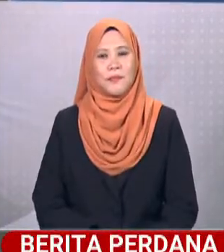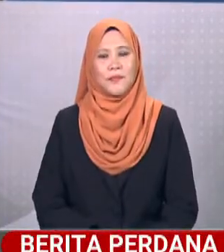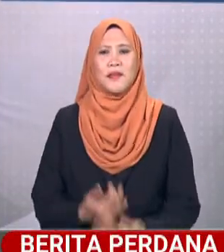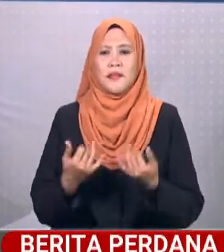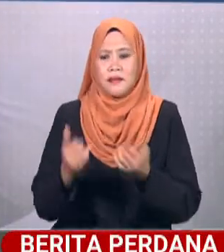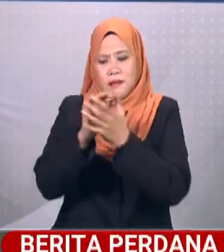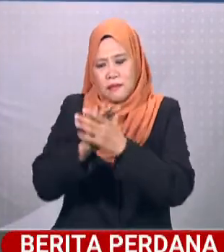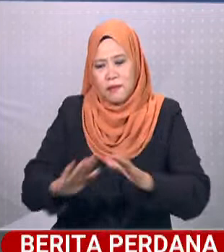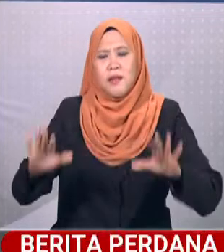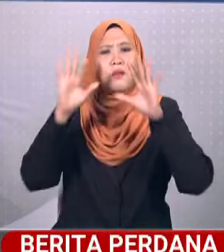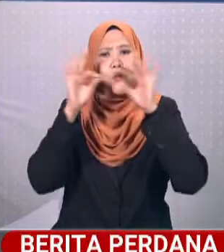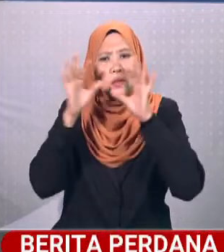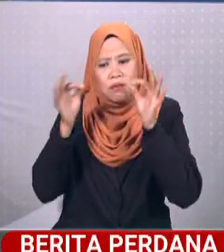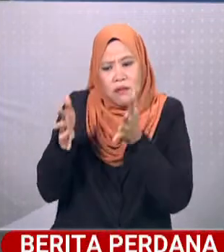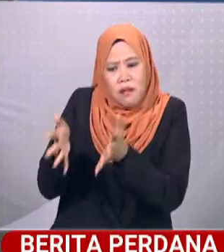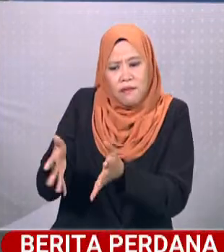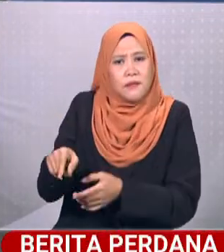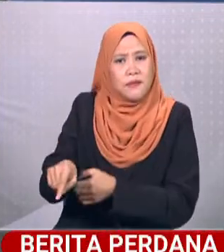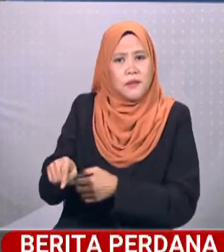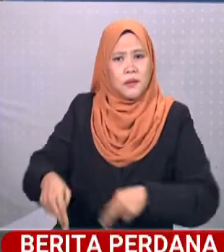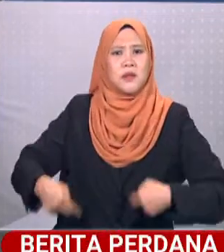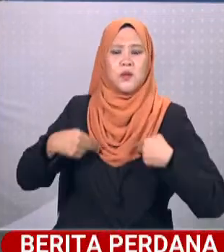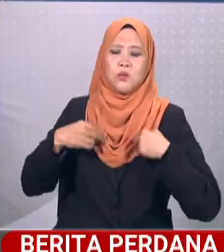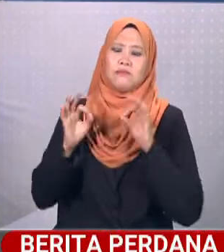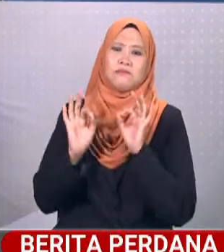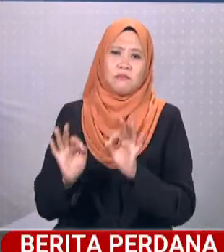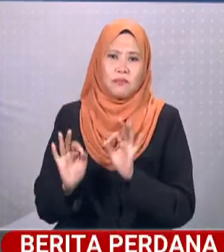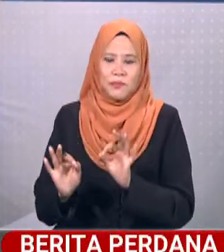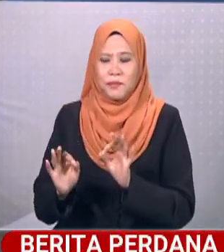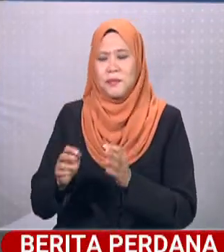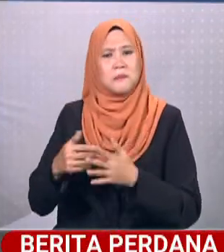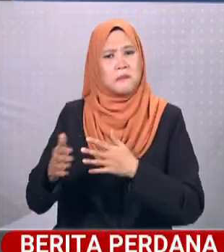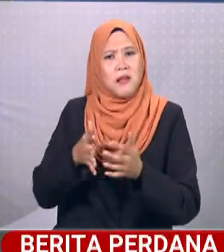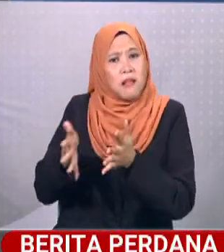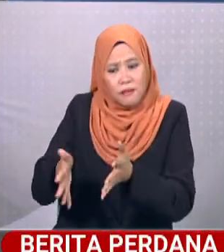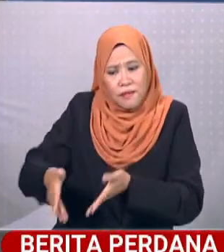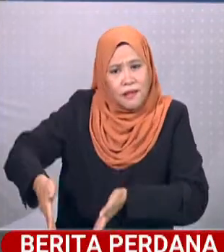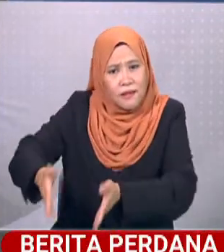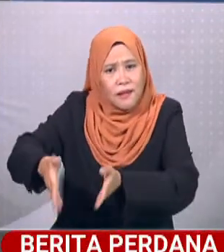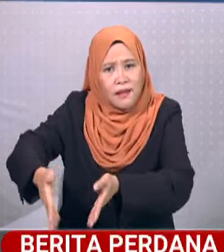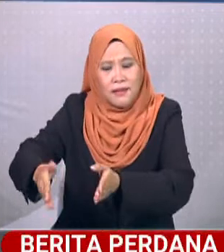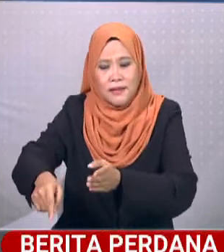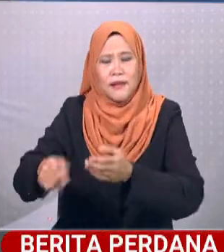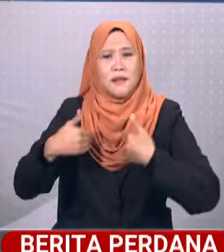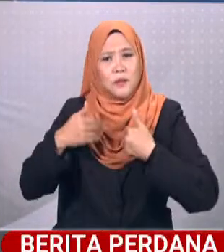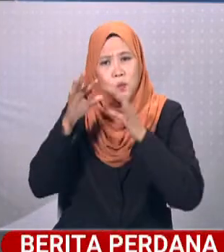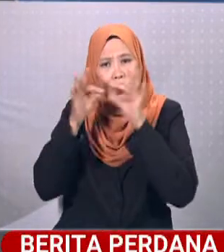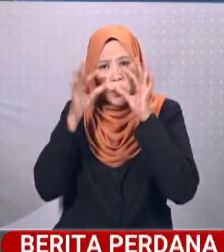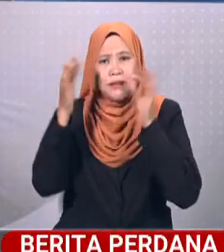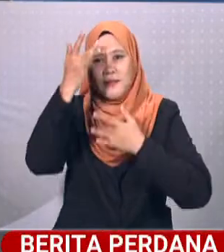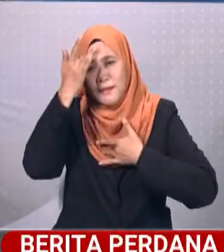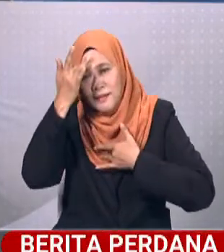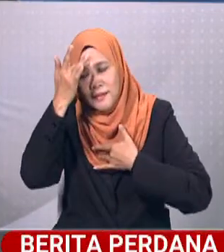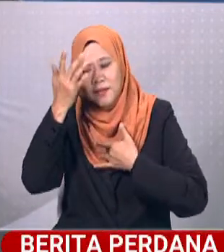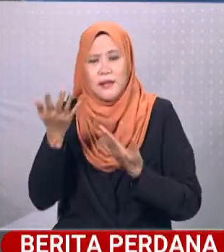Menyelamatkan kucing-kucing yang terbiar supaya hidupnya sempurna walaupun di jalanan. Okey, sekiranya ada kucing yang sakit ataupun